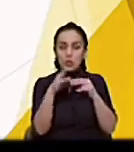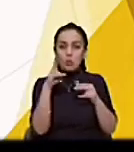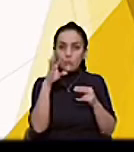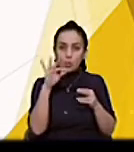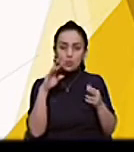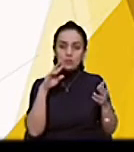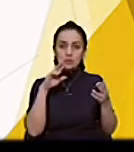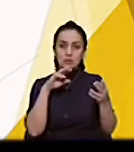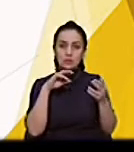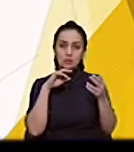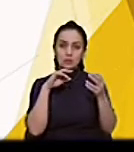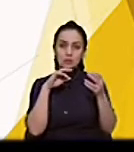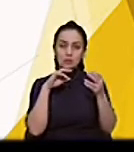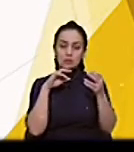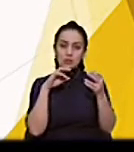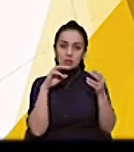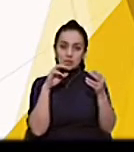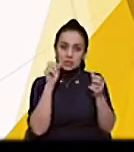по заказу?